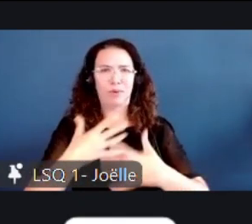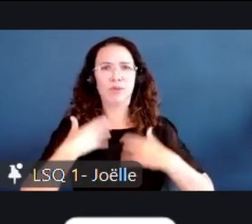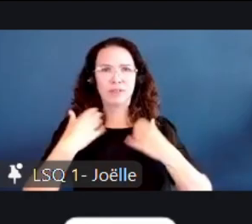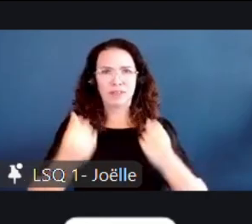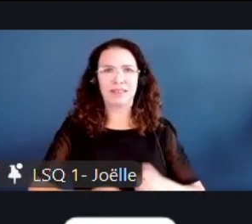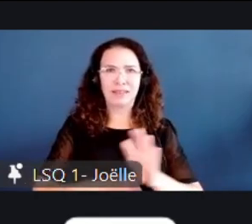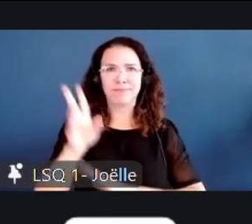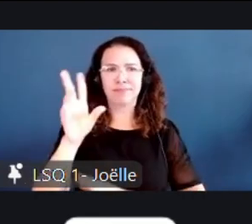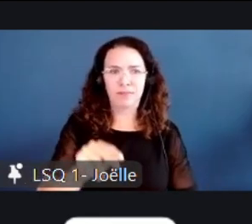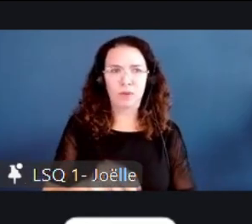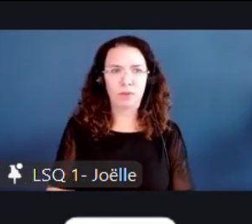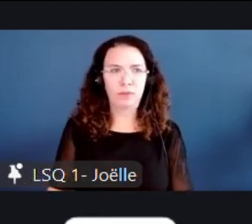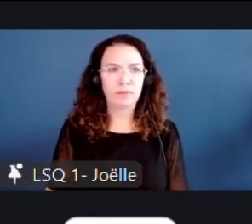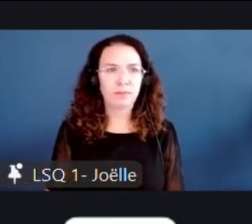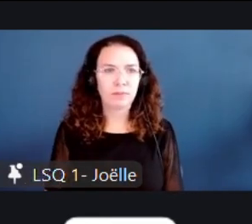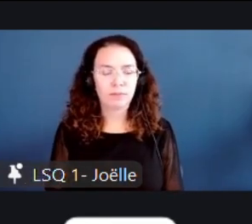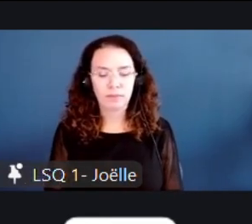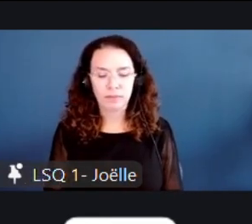santé.